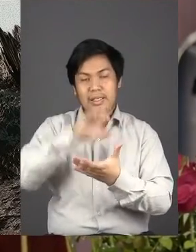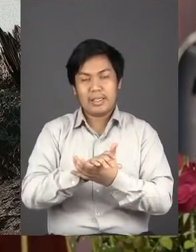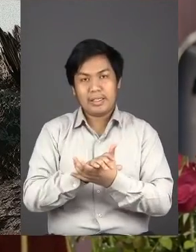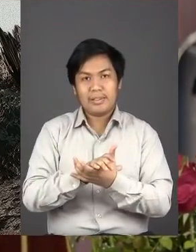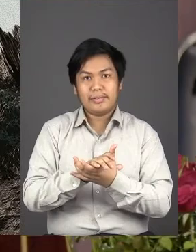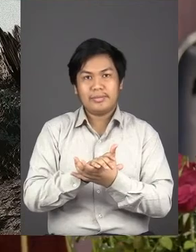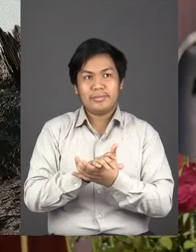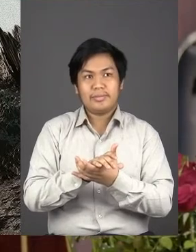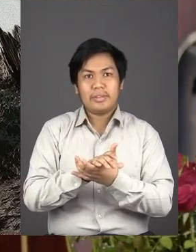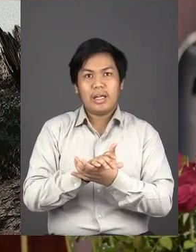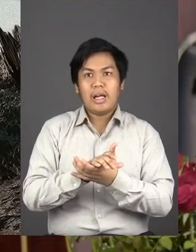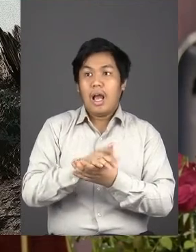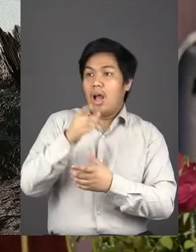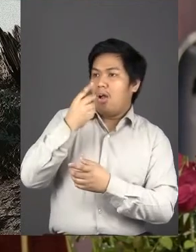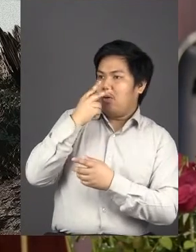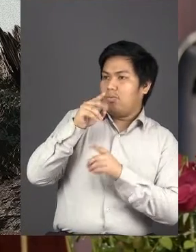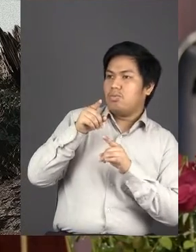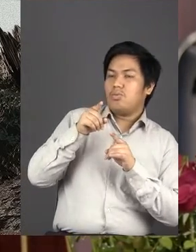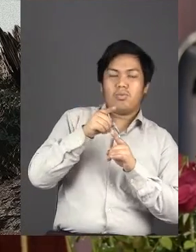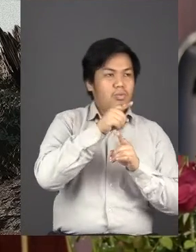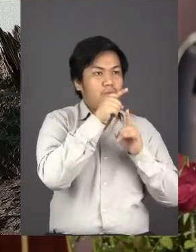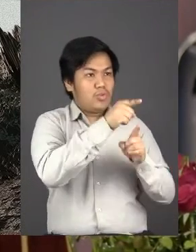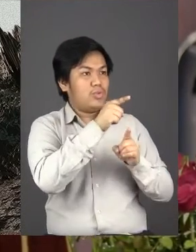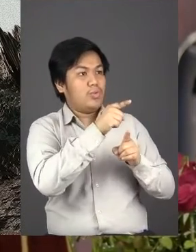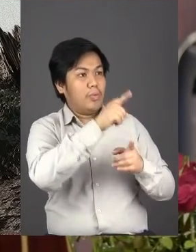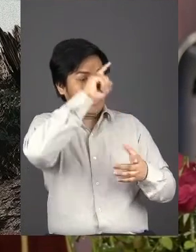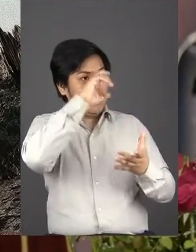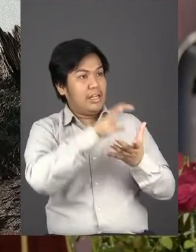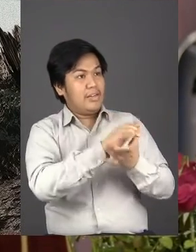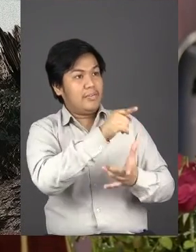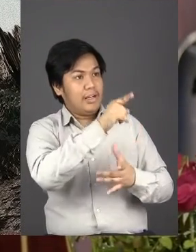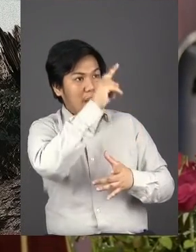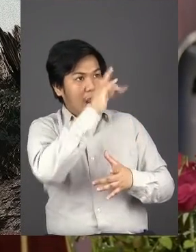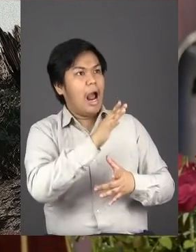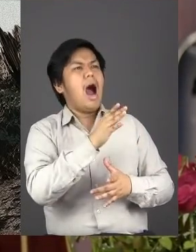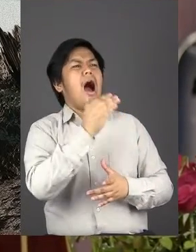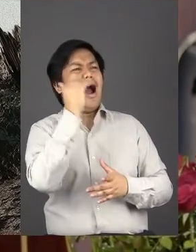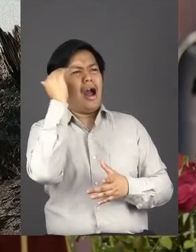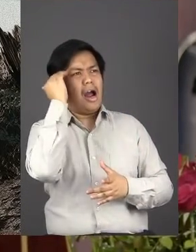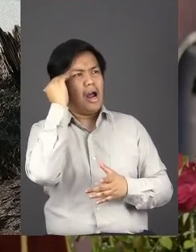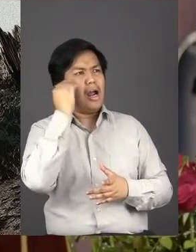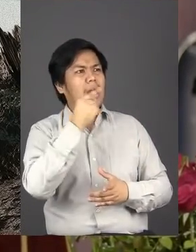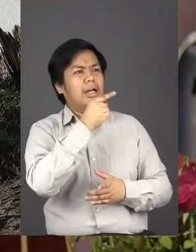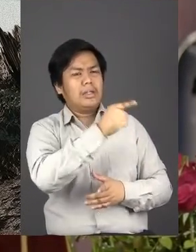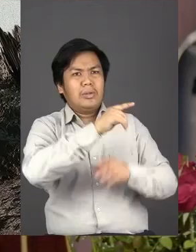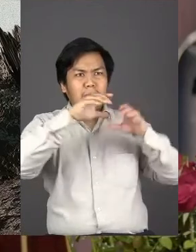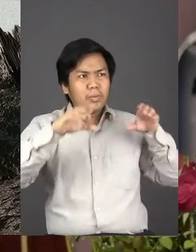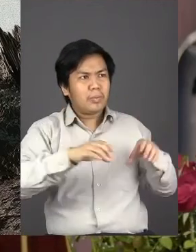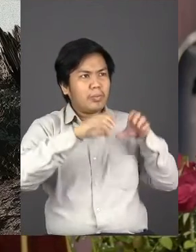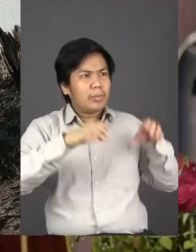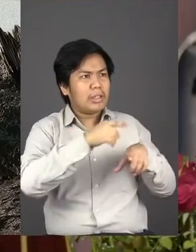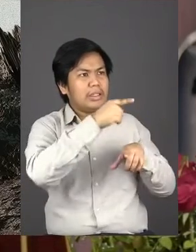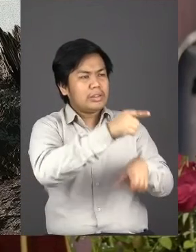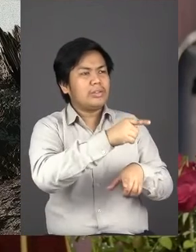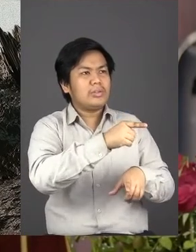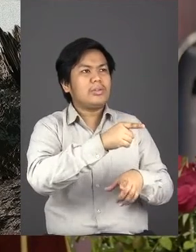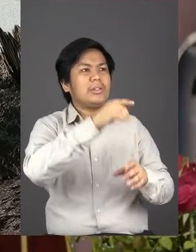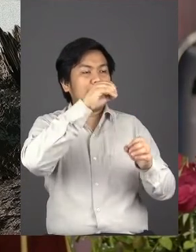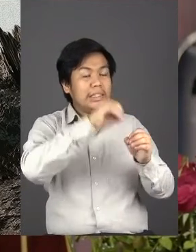buhay na isang nasa liwanag. At nare-recognize nila yan na ito ay works carried out in